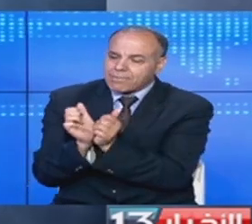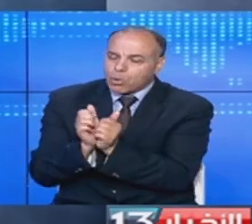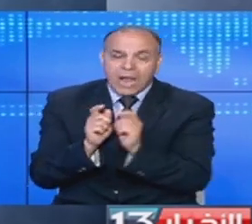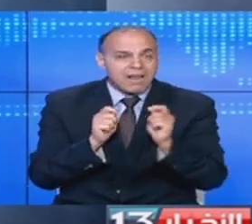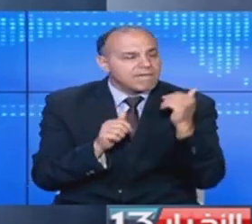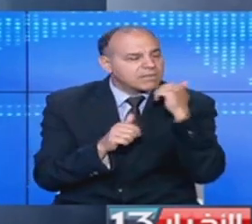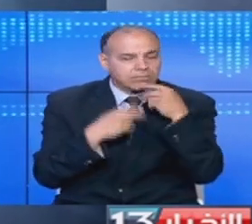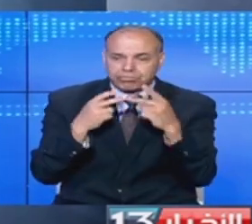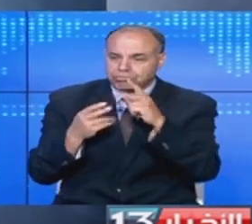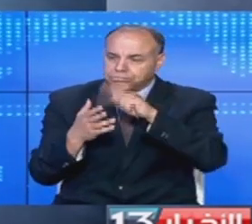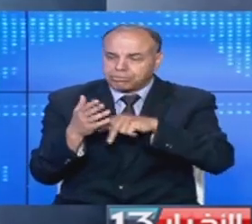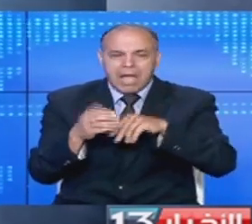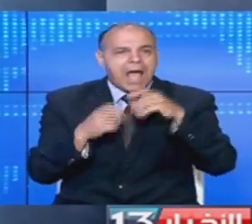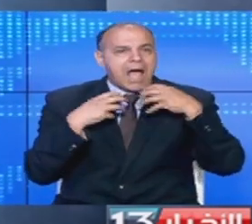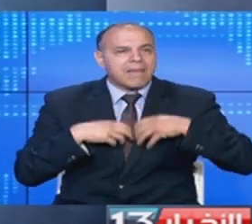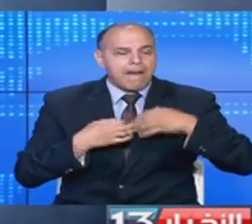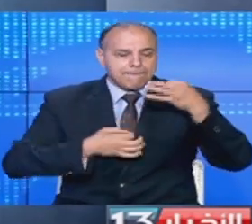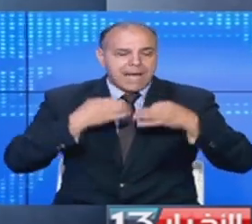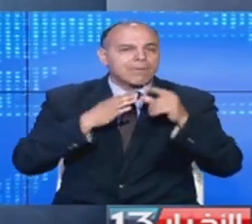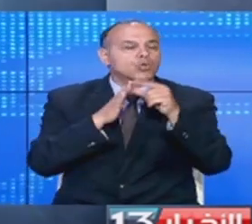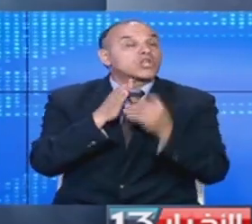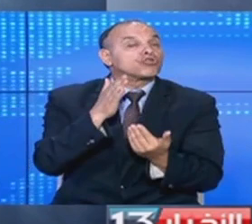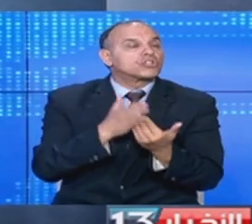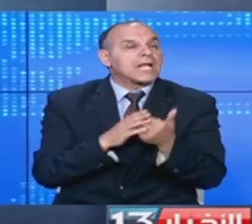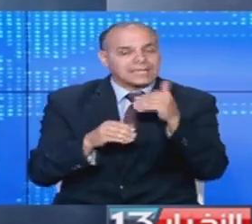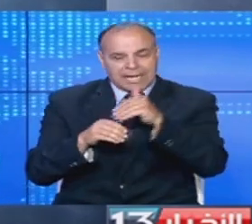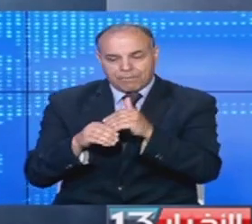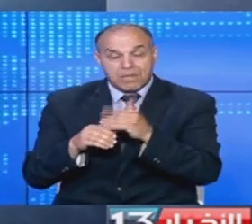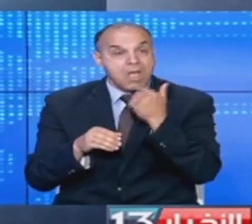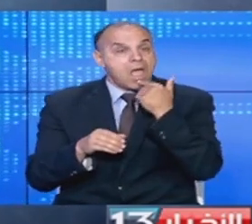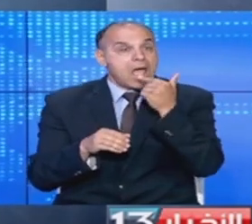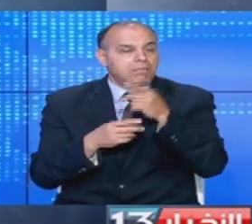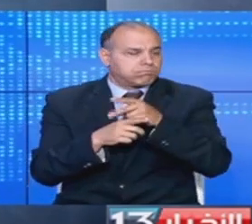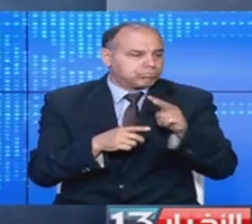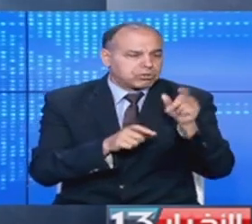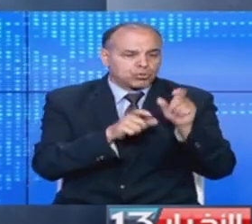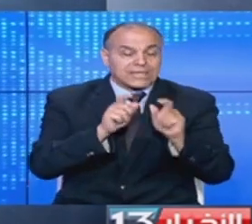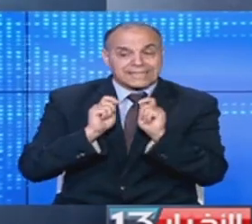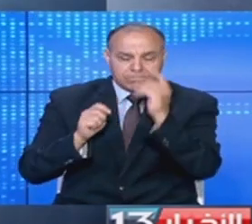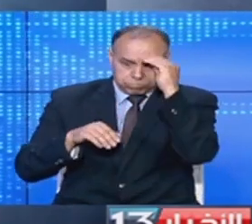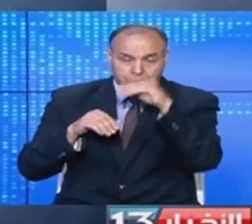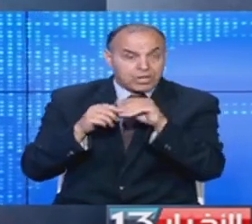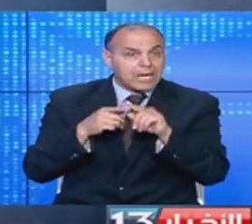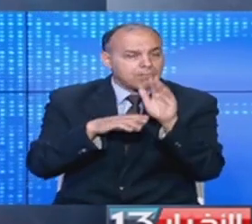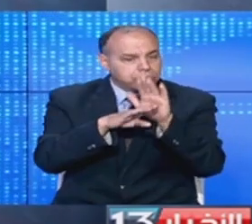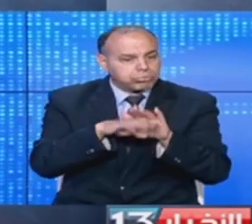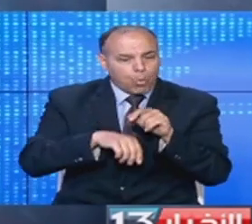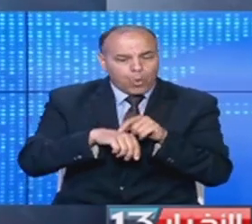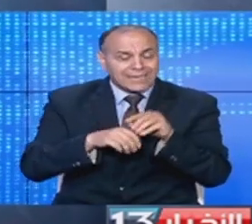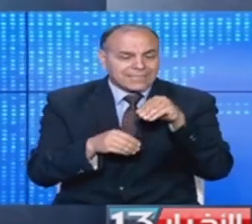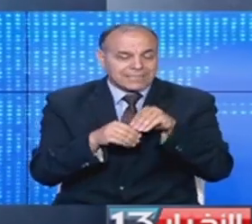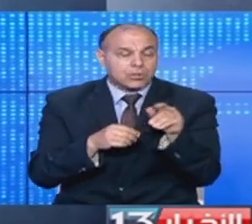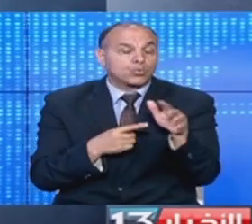لتسريع التوافق على انتخاب أعضاء المحكمة الدستورية. وأهابت بمختلف الأطراف السياسية إلى مراعاة الظرف